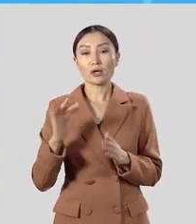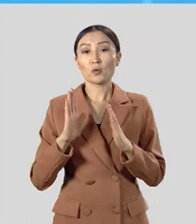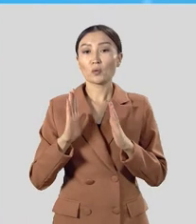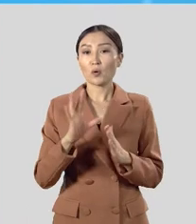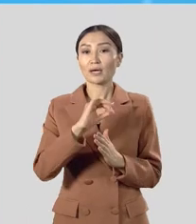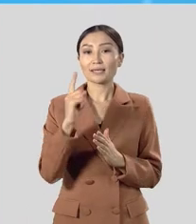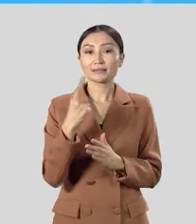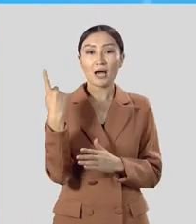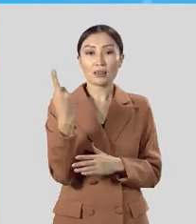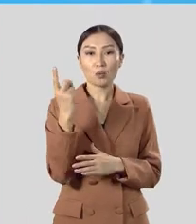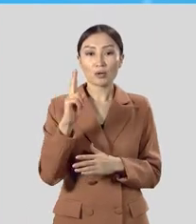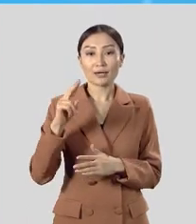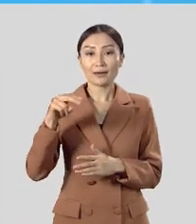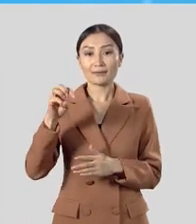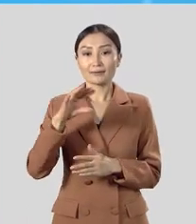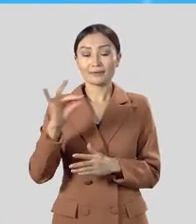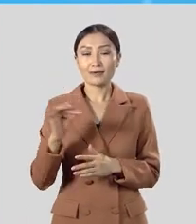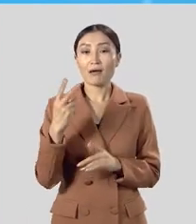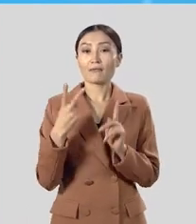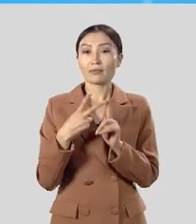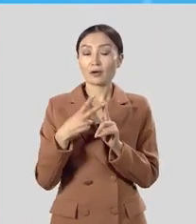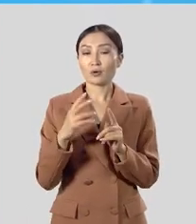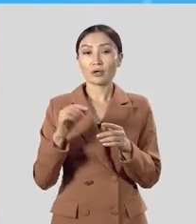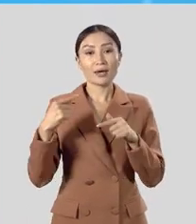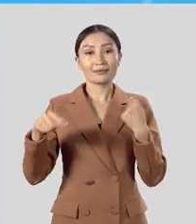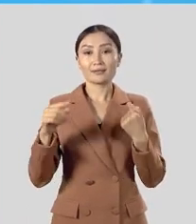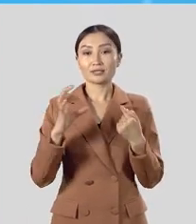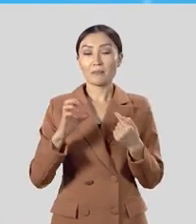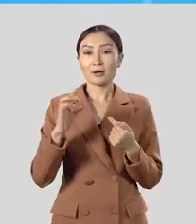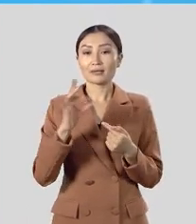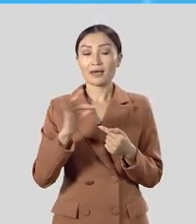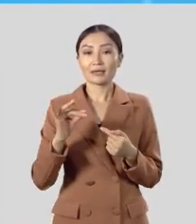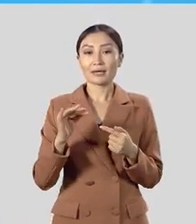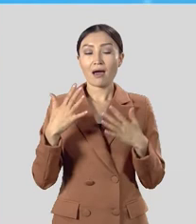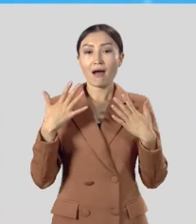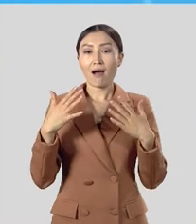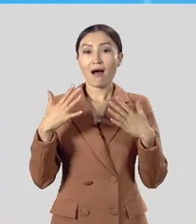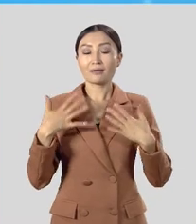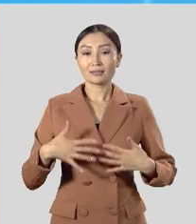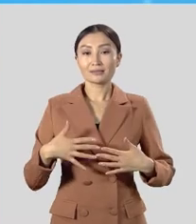только из одной клетки. Второй – в отличие от бактерий, организм клетка